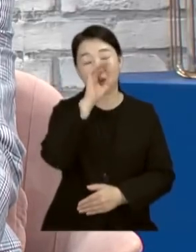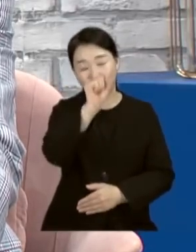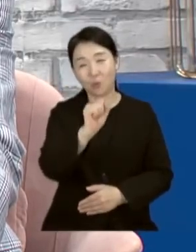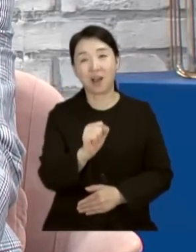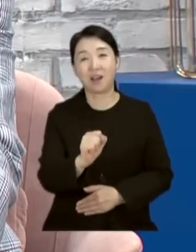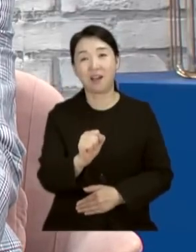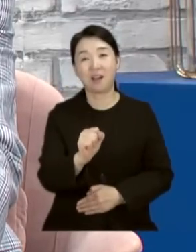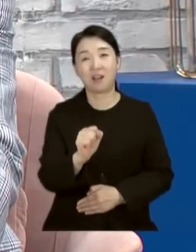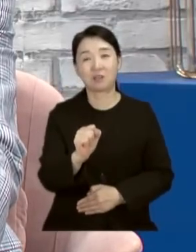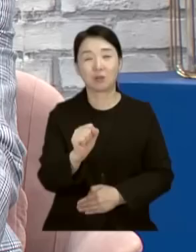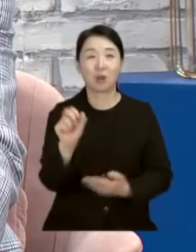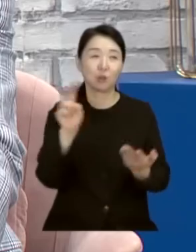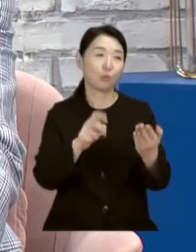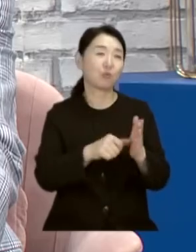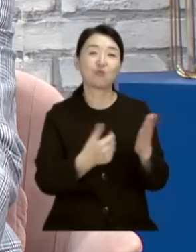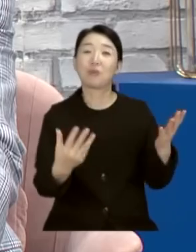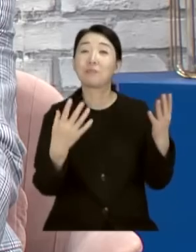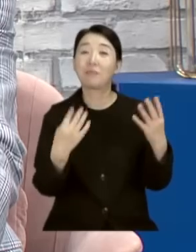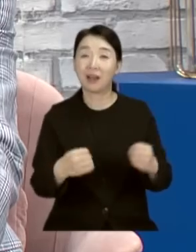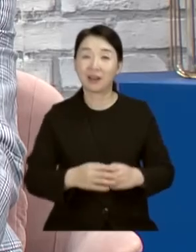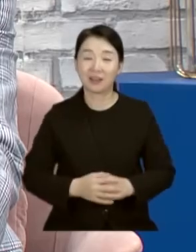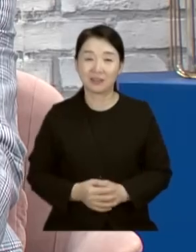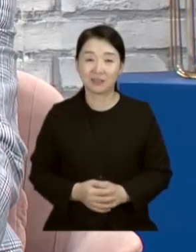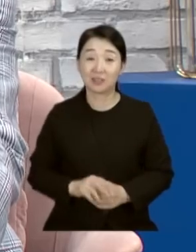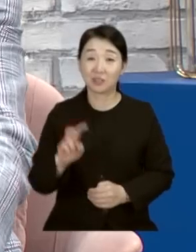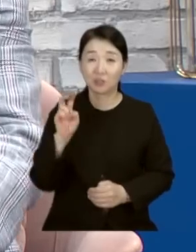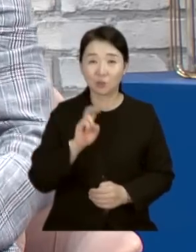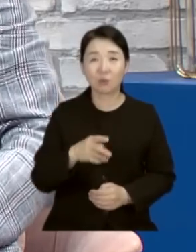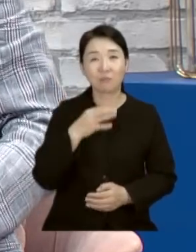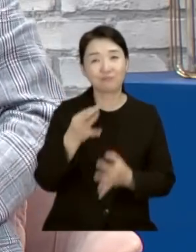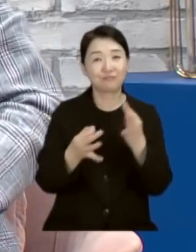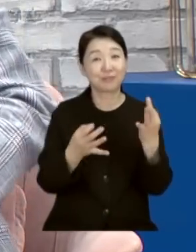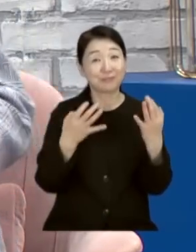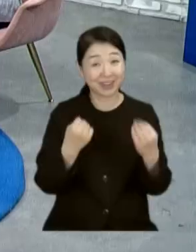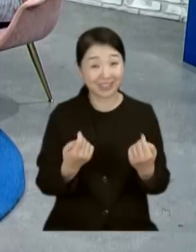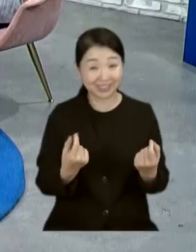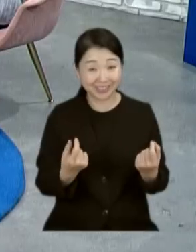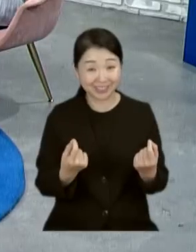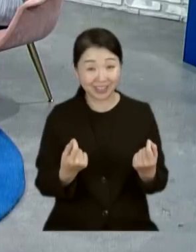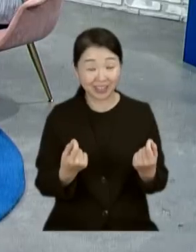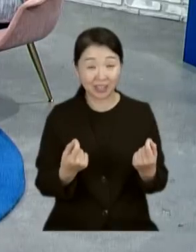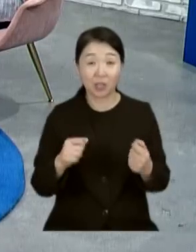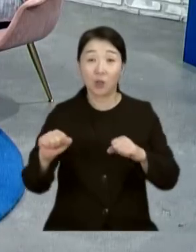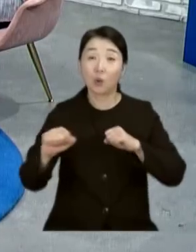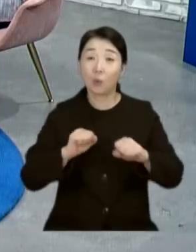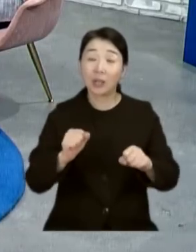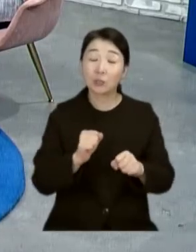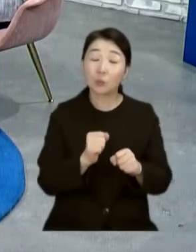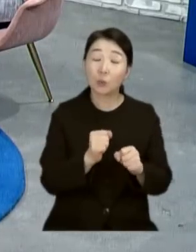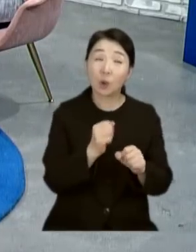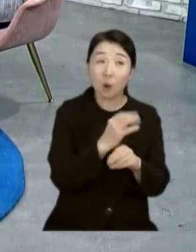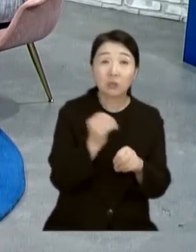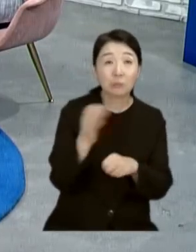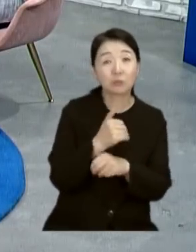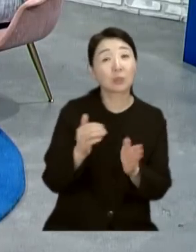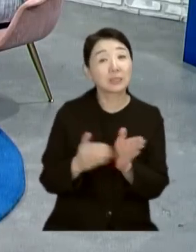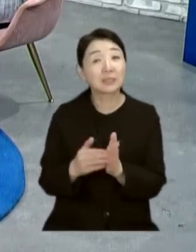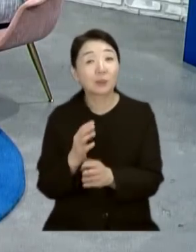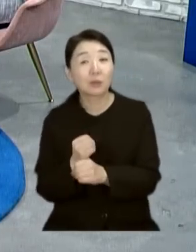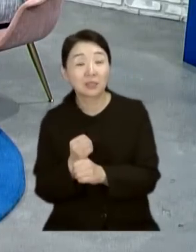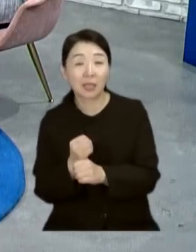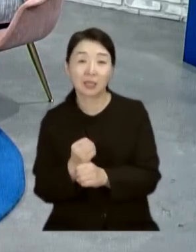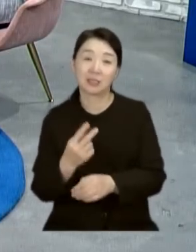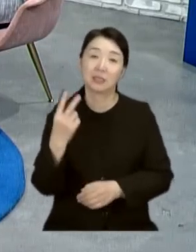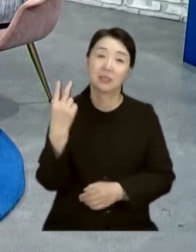진짜 명곡. 지금도 네. 노래방에서 정말 이 곡들 많이 불리우고 있거든요. 활동이 언제부터 언제까지요, 주얼리가?